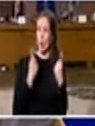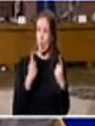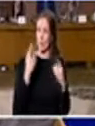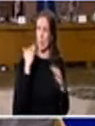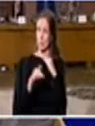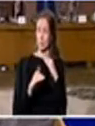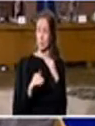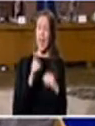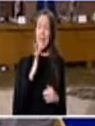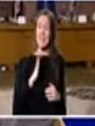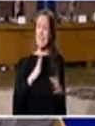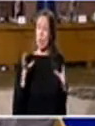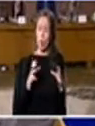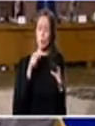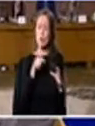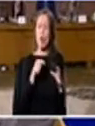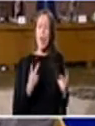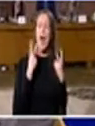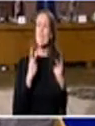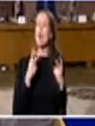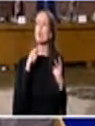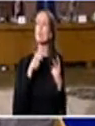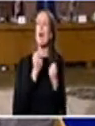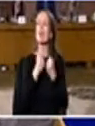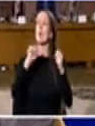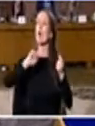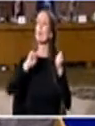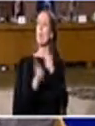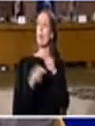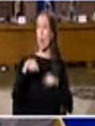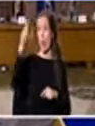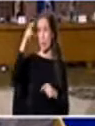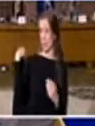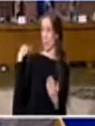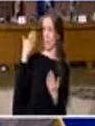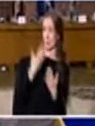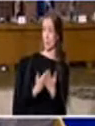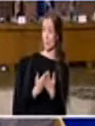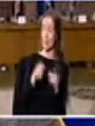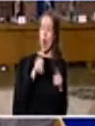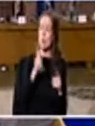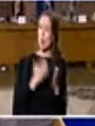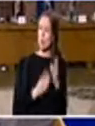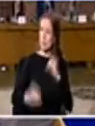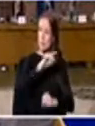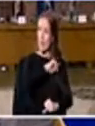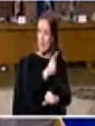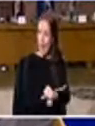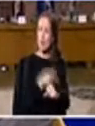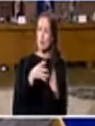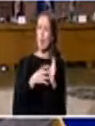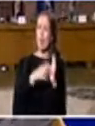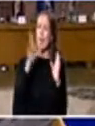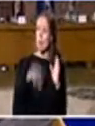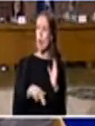jedan od glavnih nosilaca demokratskih promjena u Srbiji tokom svih ovih godina, ali ono mora biti jače kako bi i dalje ostvarivalo